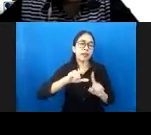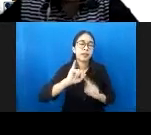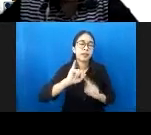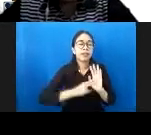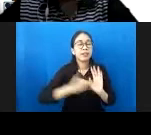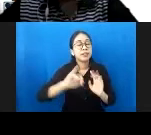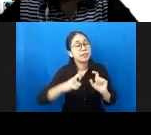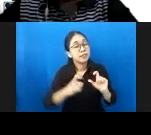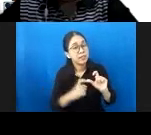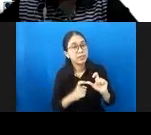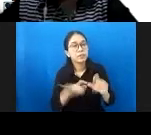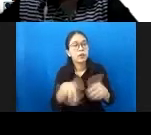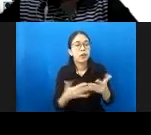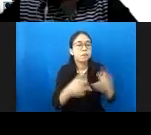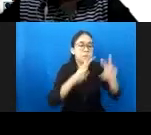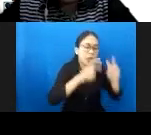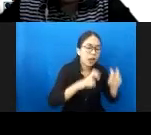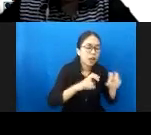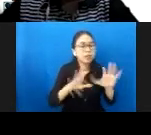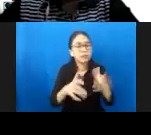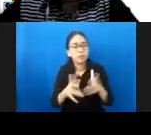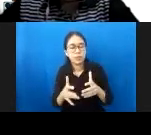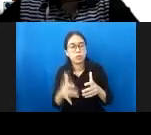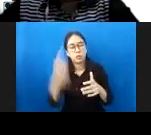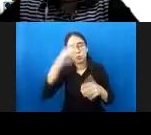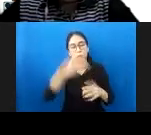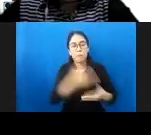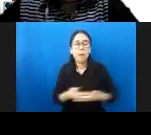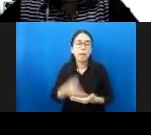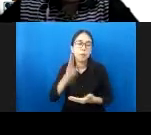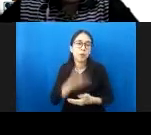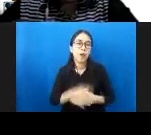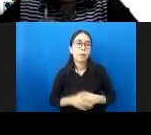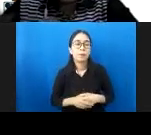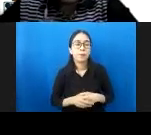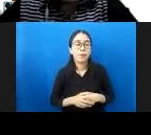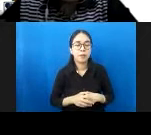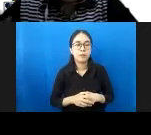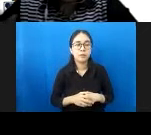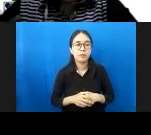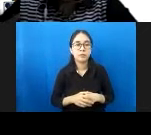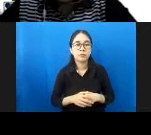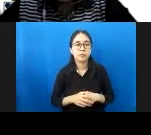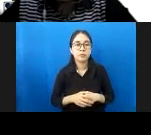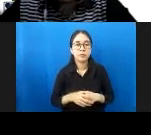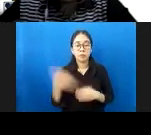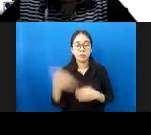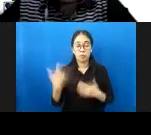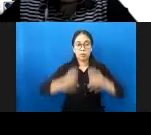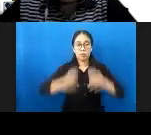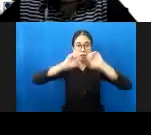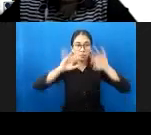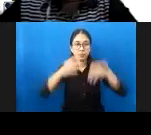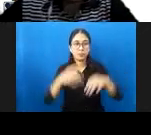penilaian, klasifikasi, dan pengobatan pada bayi muda. Nah, kemudian kami juga paparkan setelahnya, gitu ya,